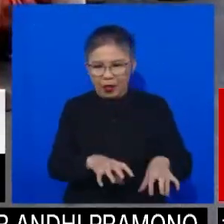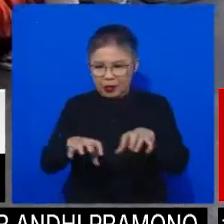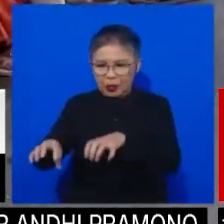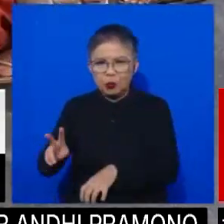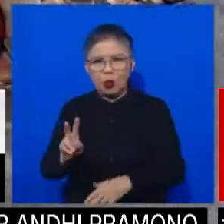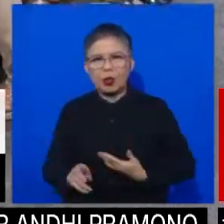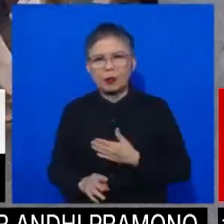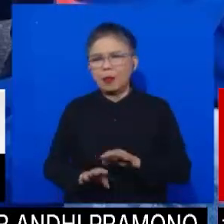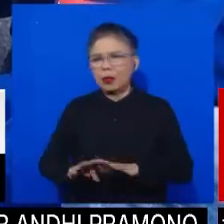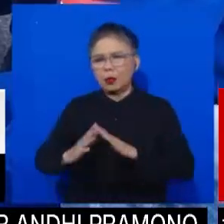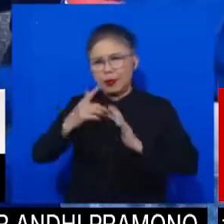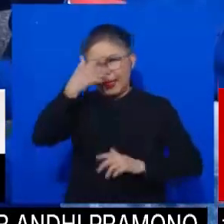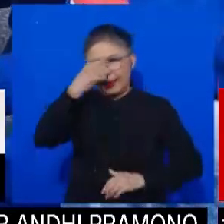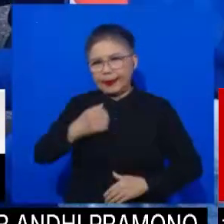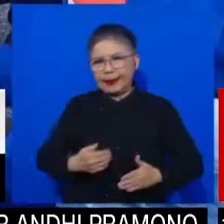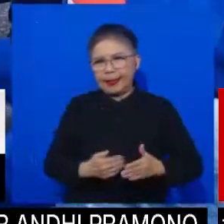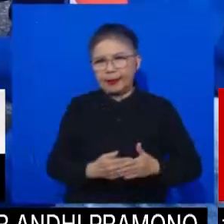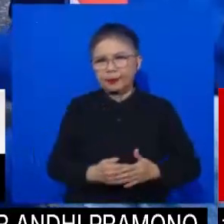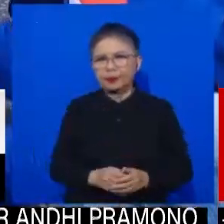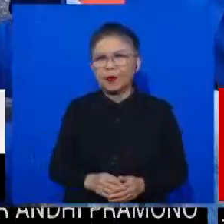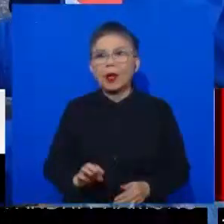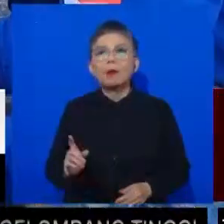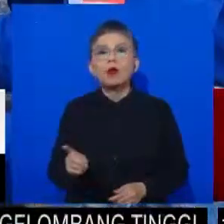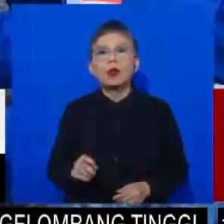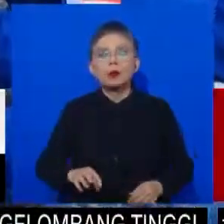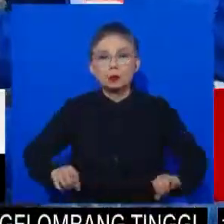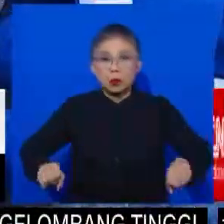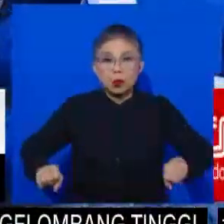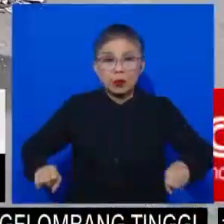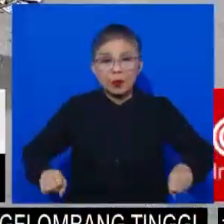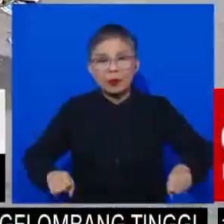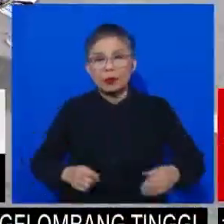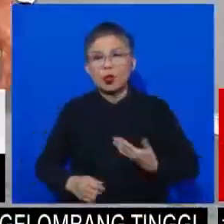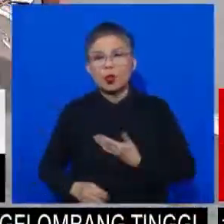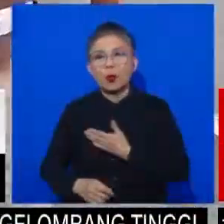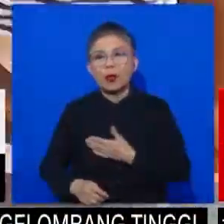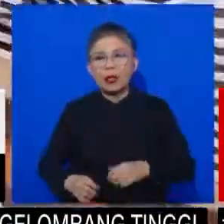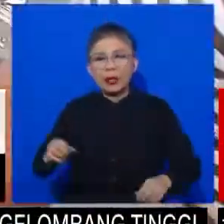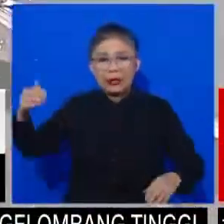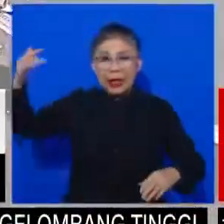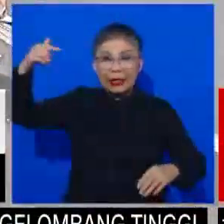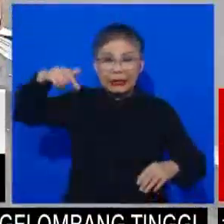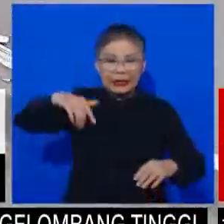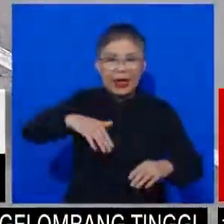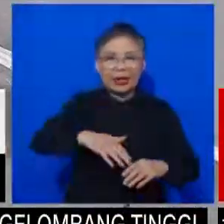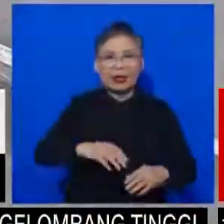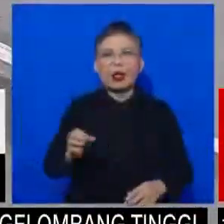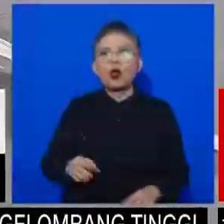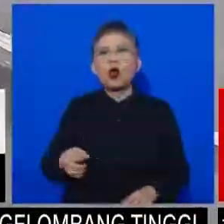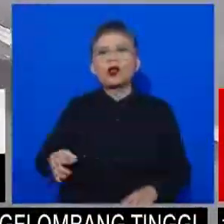korban ke rumah sakit terdekat. Peristiwa bermula saat sepeda motor yang dikendarai korban melaju dari arah Cangar, Kota